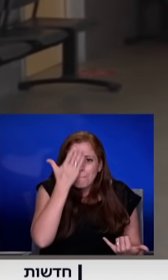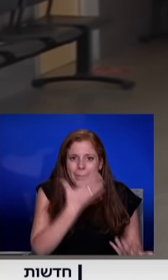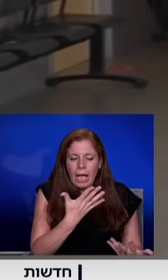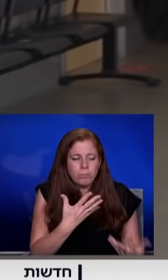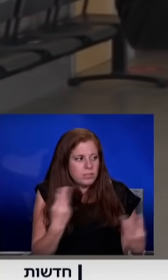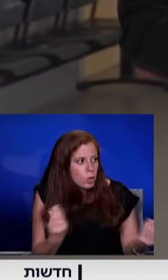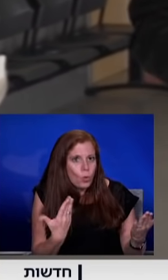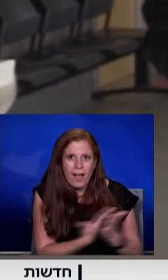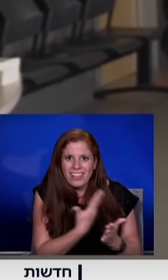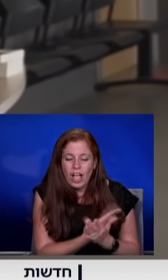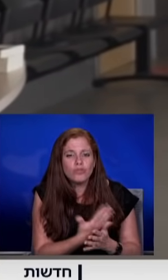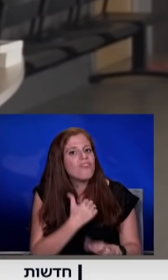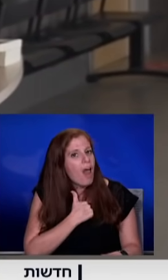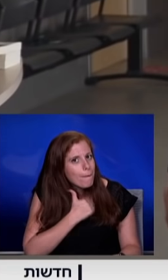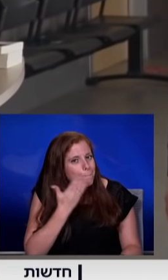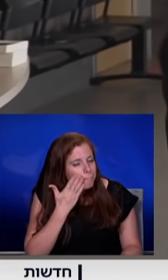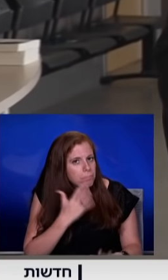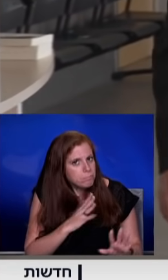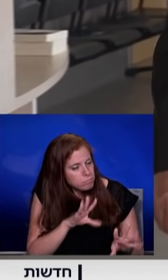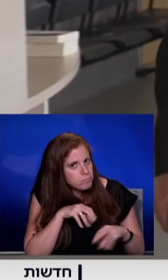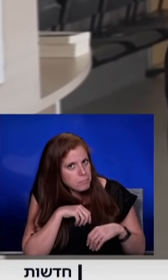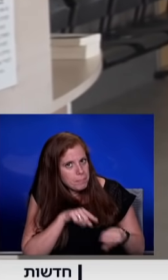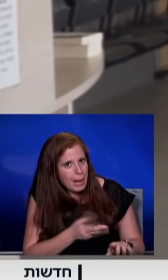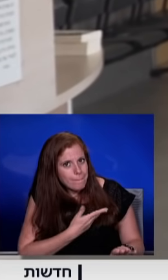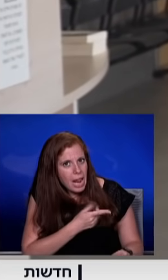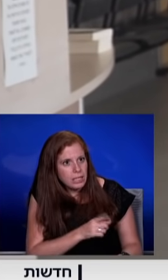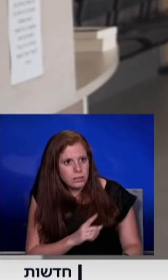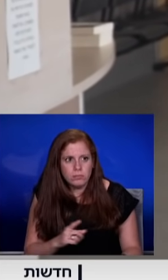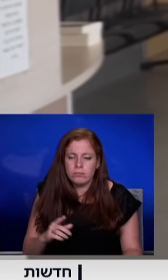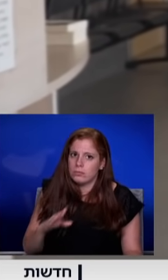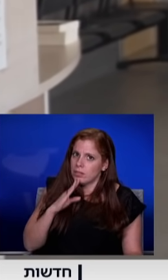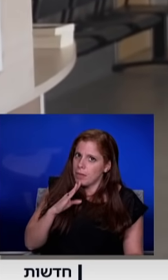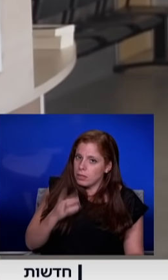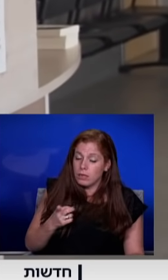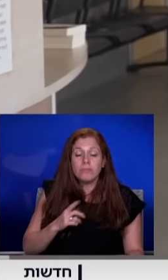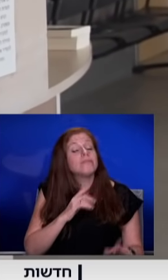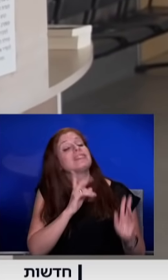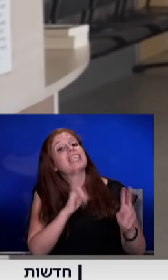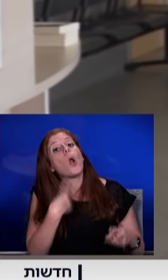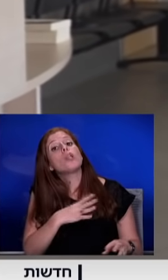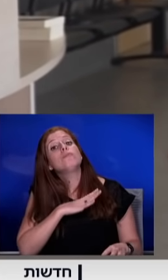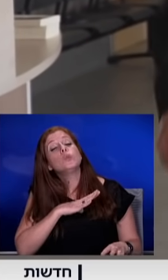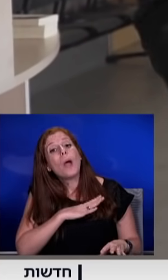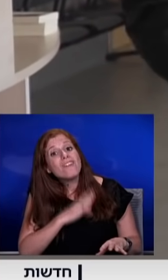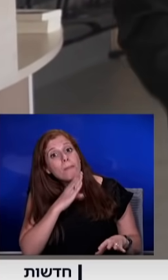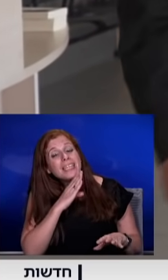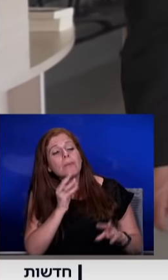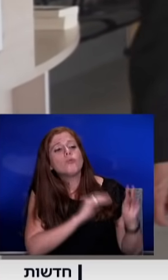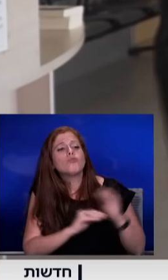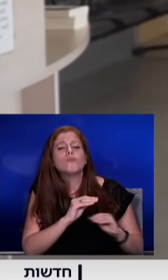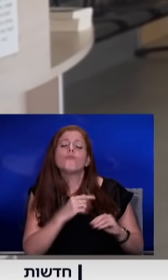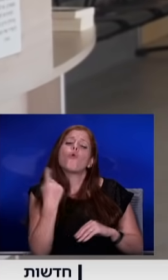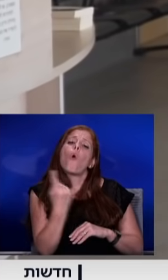יחסית, ההלכה מכירה בו. זה כלי מסוכן מאוד. אני אומר, הכלי הזה יכול להיות מסוכן אם היינו משתמשים בו ככלי מדף, שכל אחד שמגיע